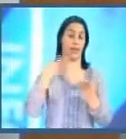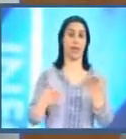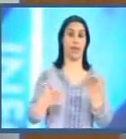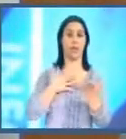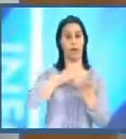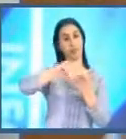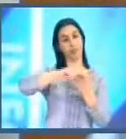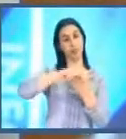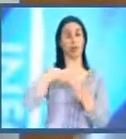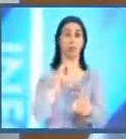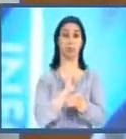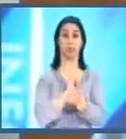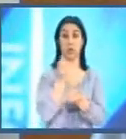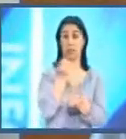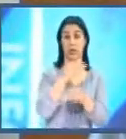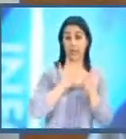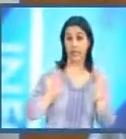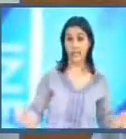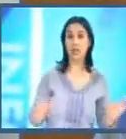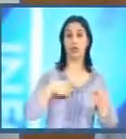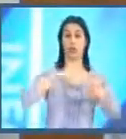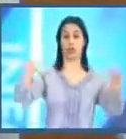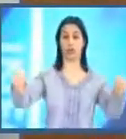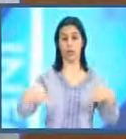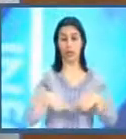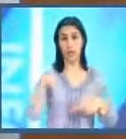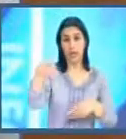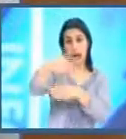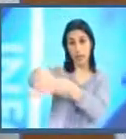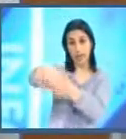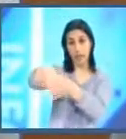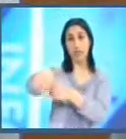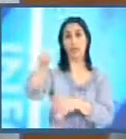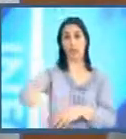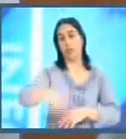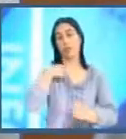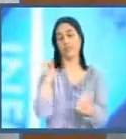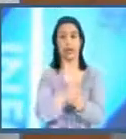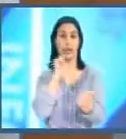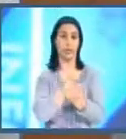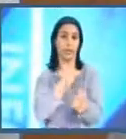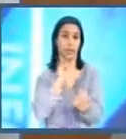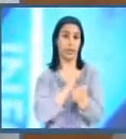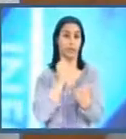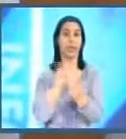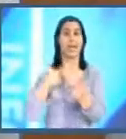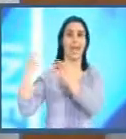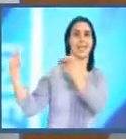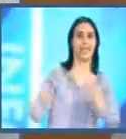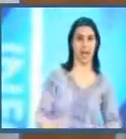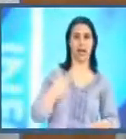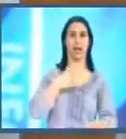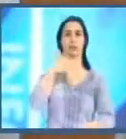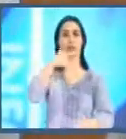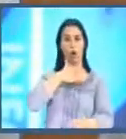i s'esperarà simplement tant aquí en el hall de programació com al passadís, perquè també tindrà la informació, esperar que arribi el seu torn. Com